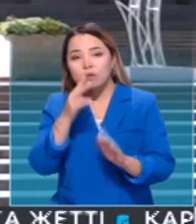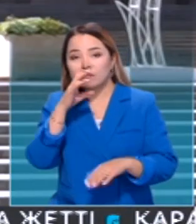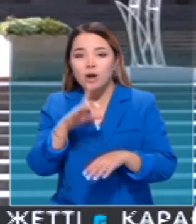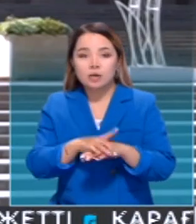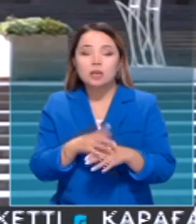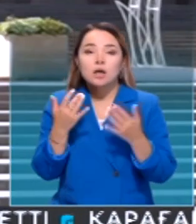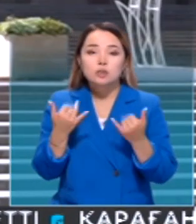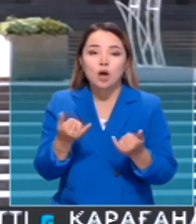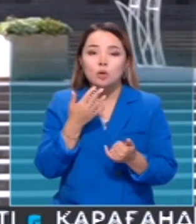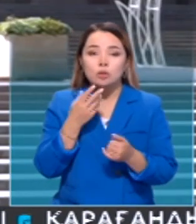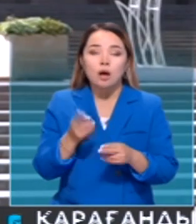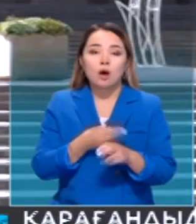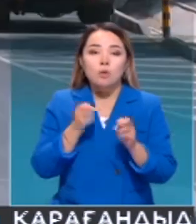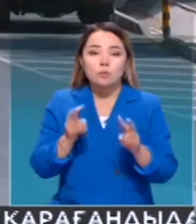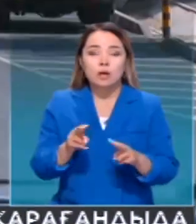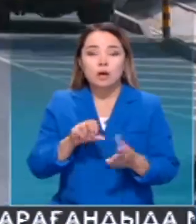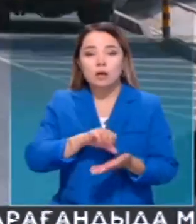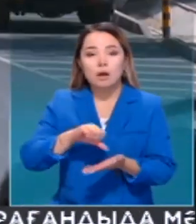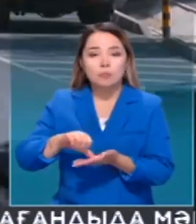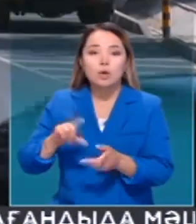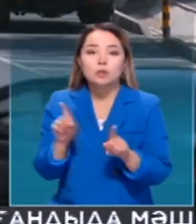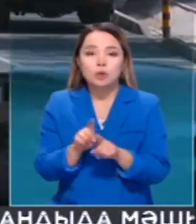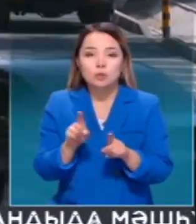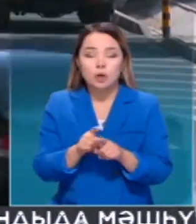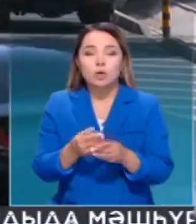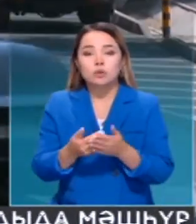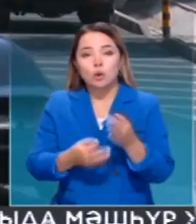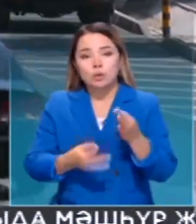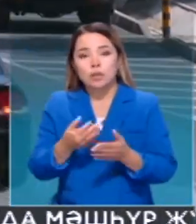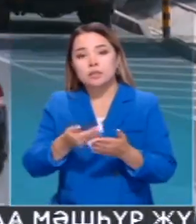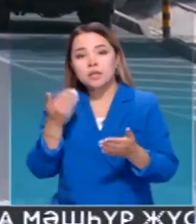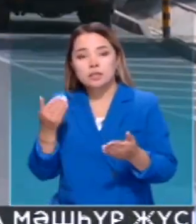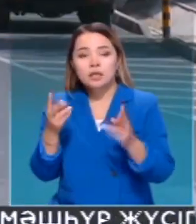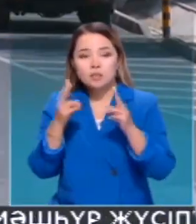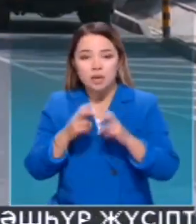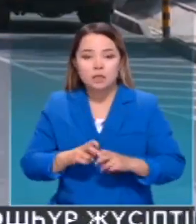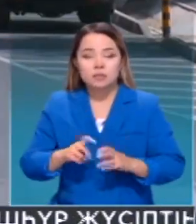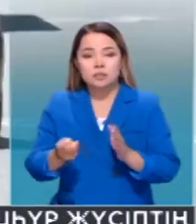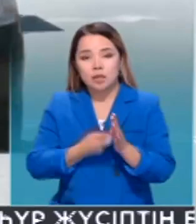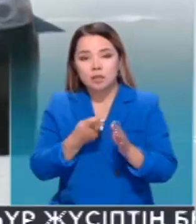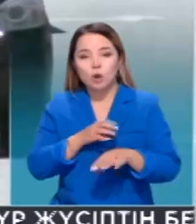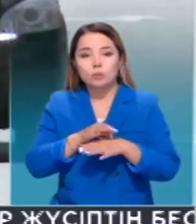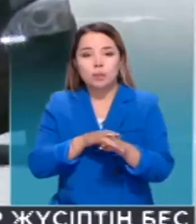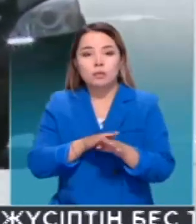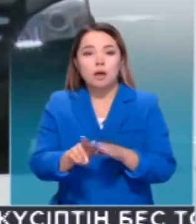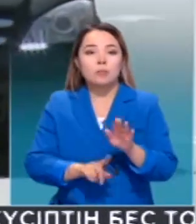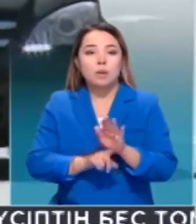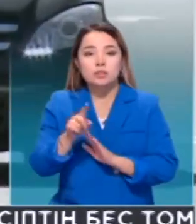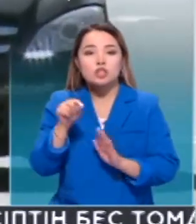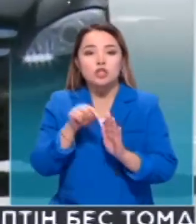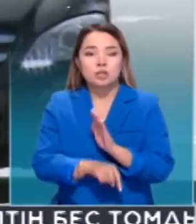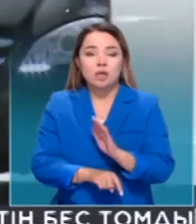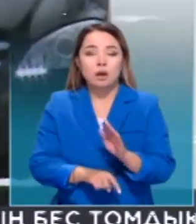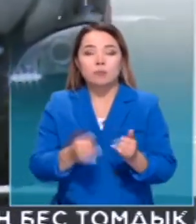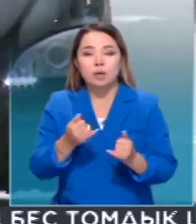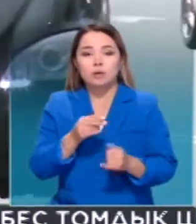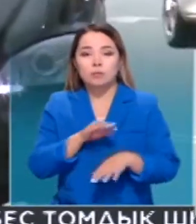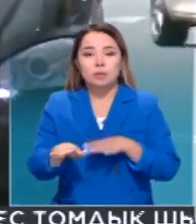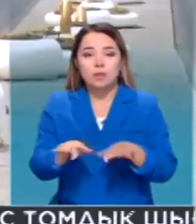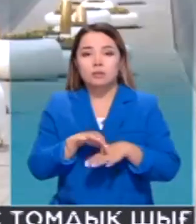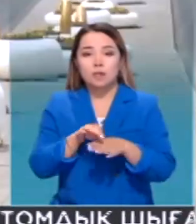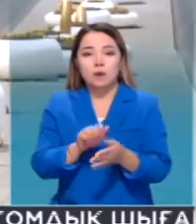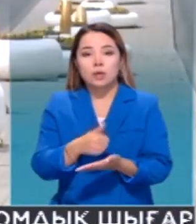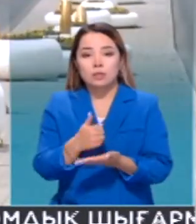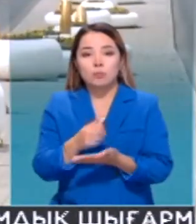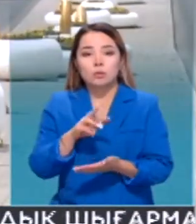бойынша қазір Ұлттық қауіпсіздік комитеті сотқа дейінгі тергеп-тексеру шараларын жүргізуде. Еңбек жолын ішкі істер басқармасынан бастаған Мақсұт